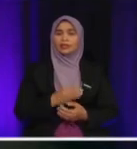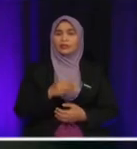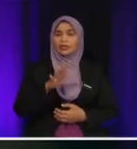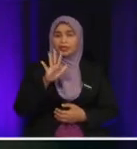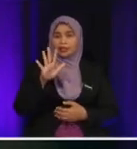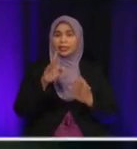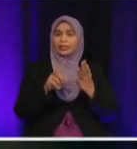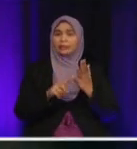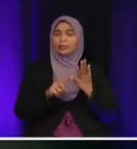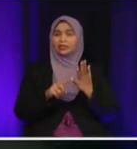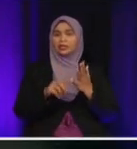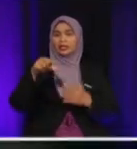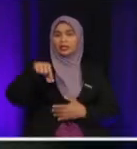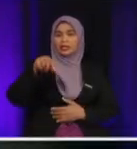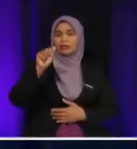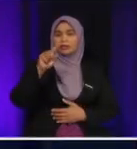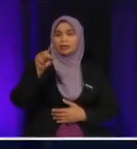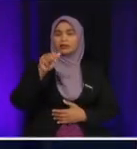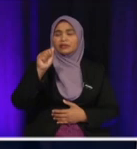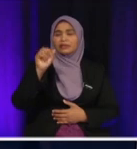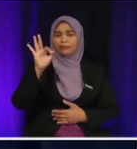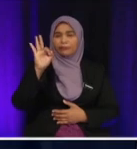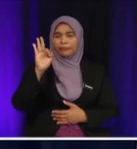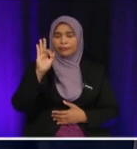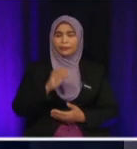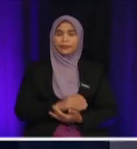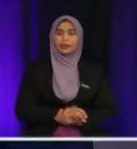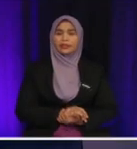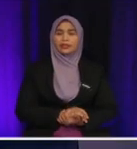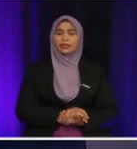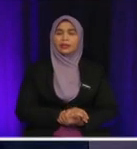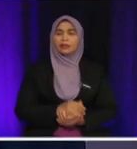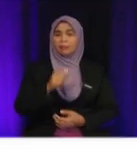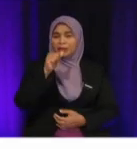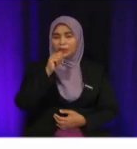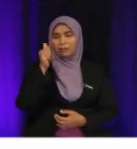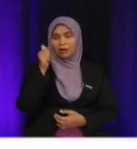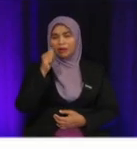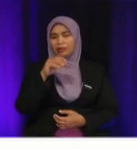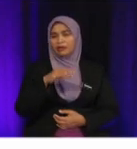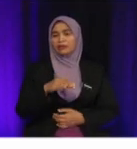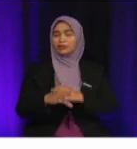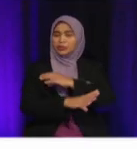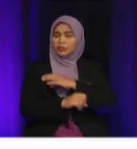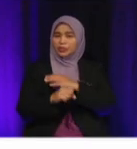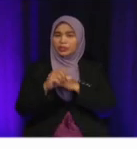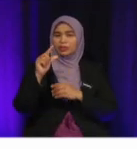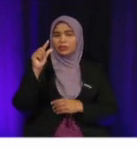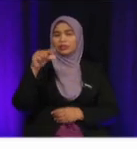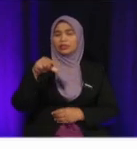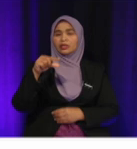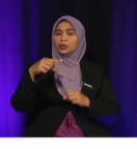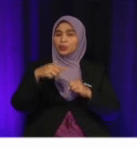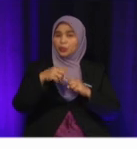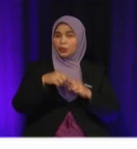Qazaf. Kan? Okey, Qazaf. Okey, okay. Okay, kita tengok dekat sini yang semua disebut tu kan? Minum arak, mencuri, Qazaf, zina dan juga